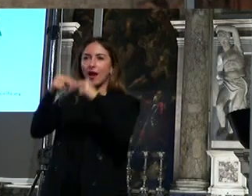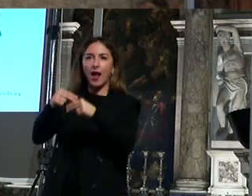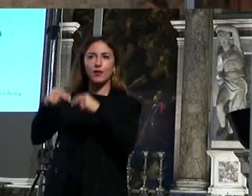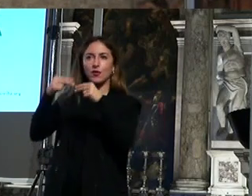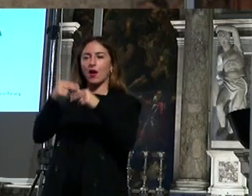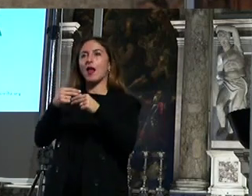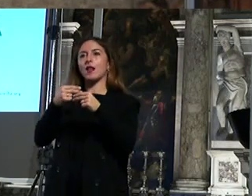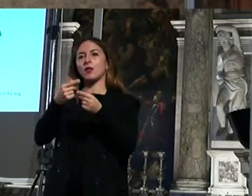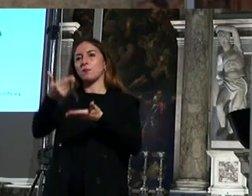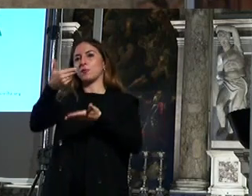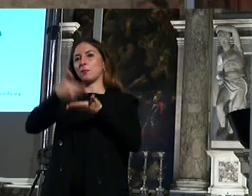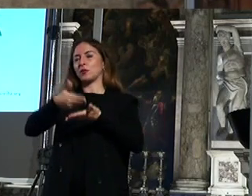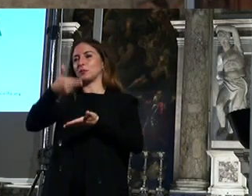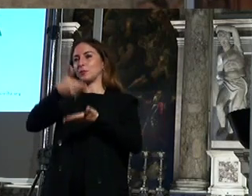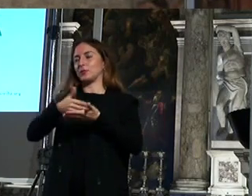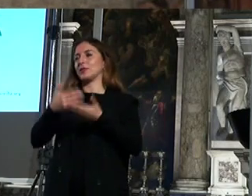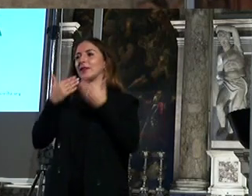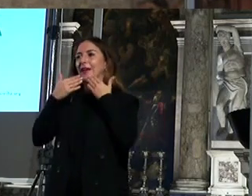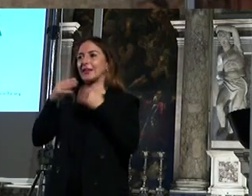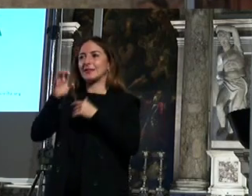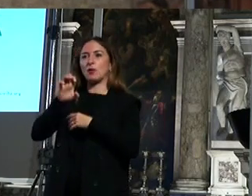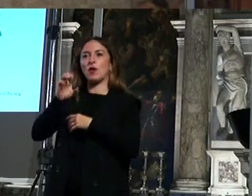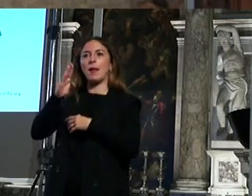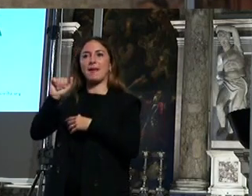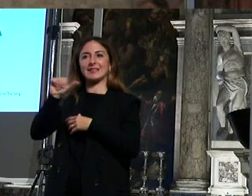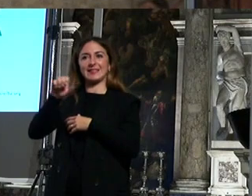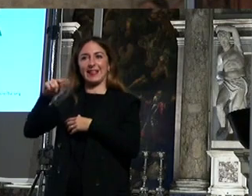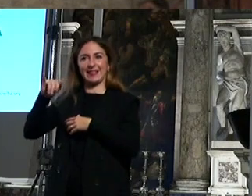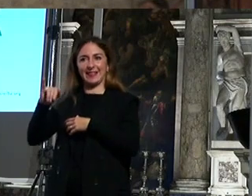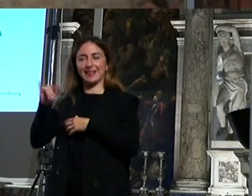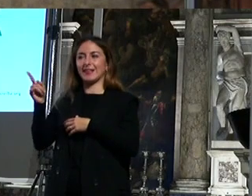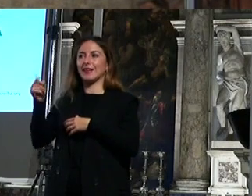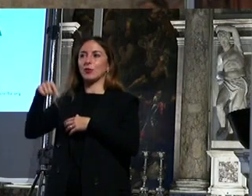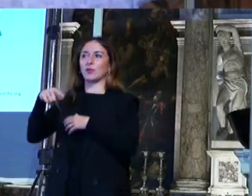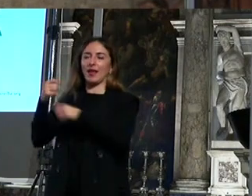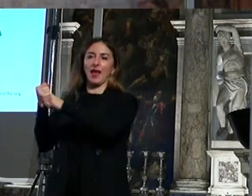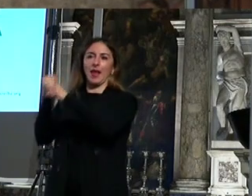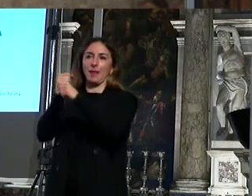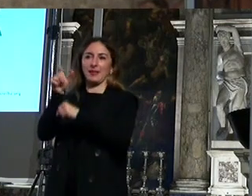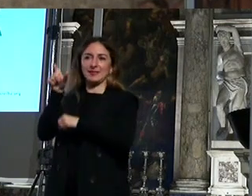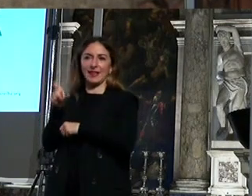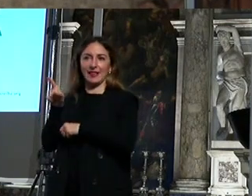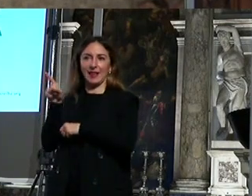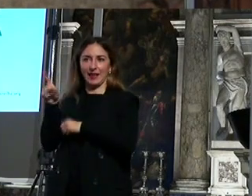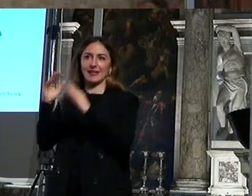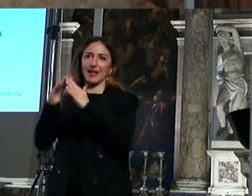nelle nostre scelte. Quindi ringrazio Emanuela Bassetti, che è qui in rappresentanza